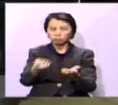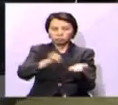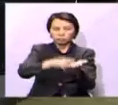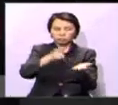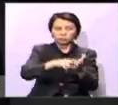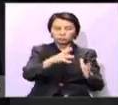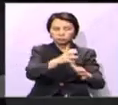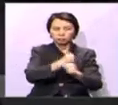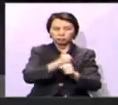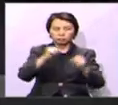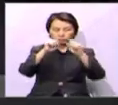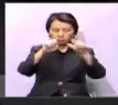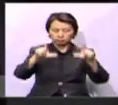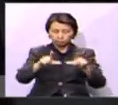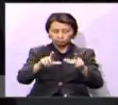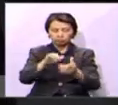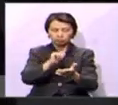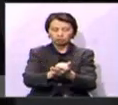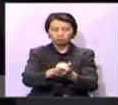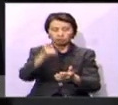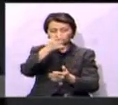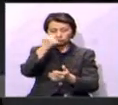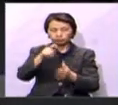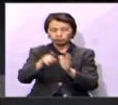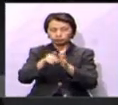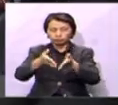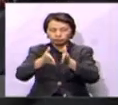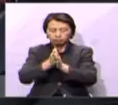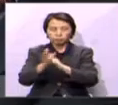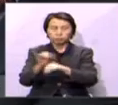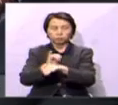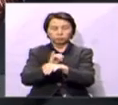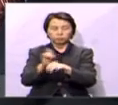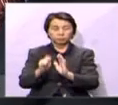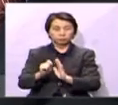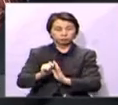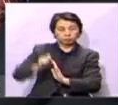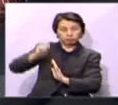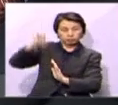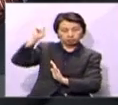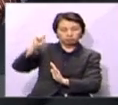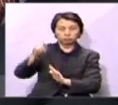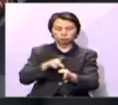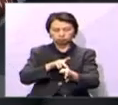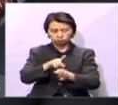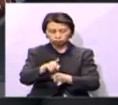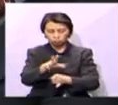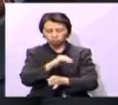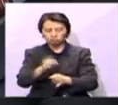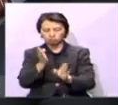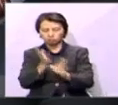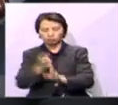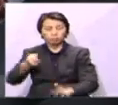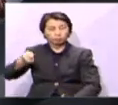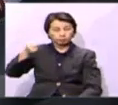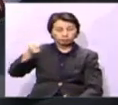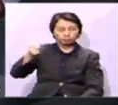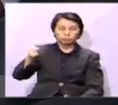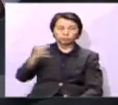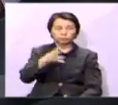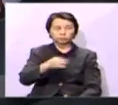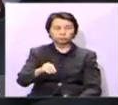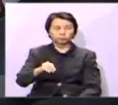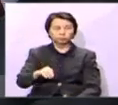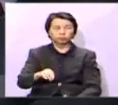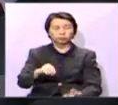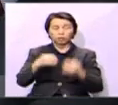untuk mendapatkan sijil tersebut berikutan permintaan industri yang tinggi. Para profesional bank yang memegang sama dan